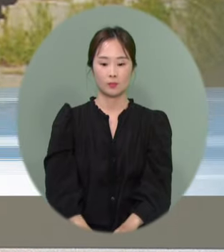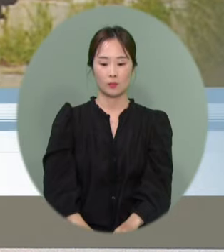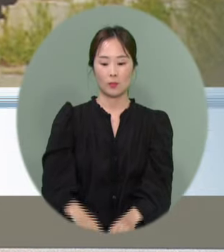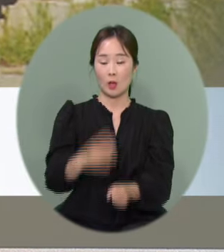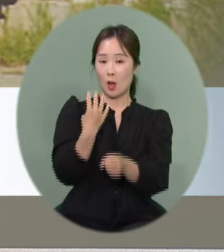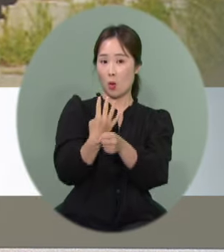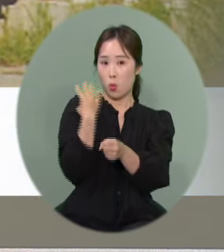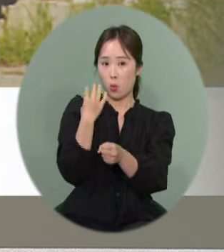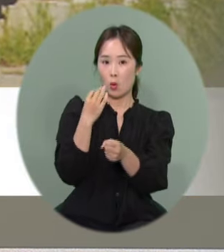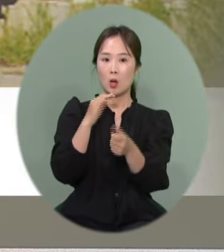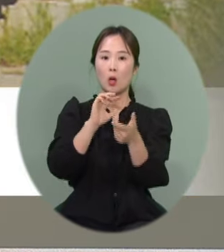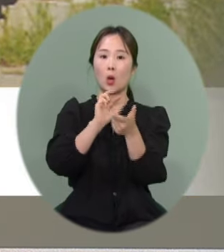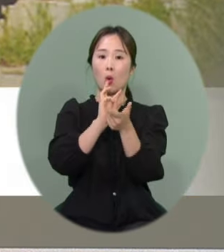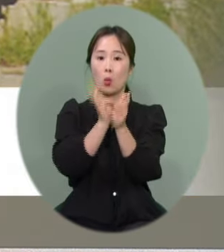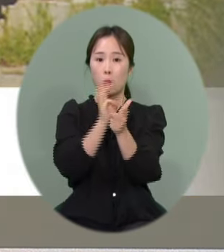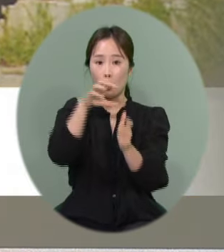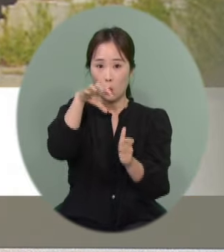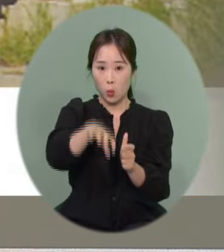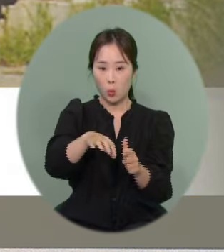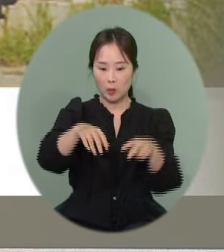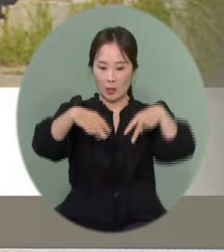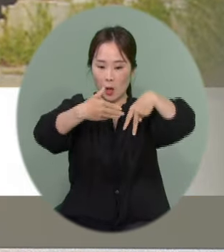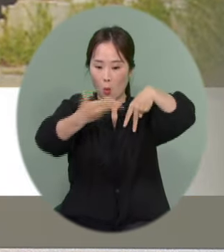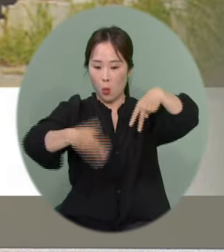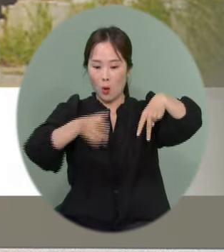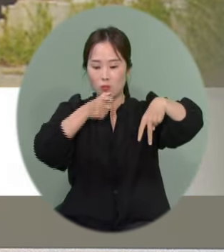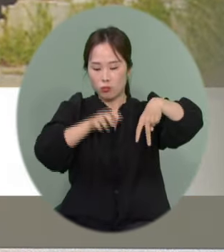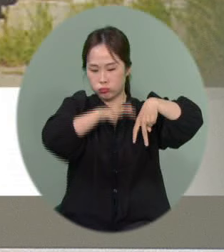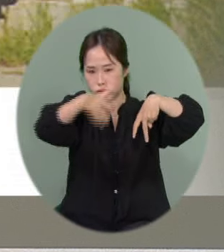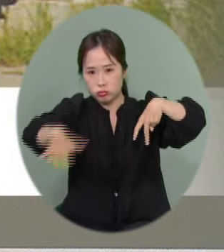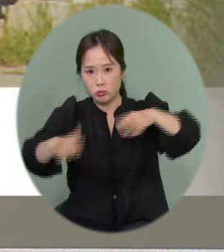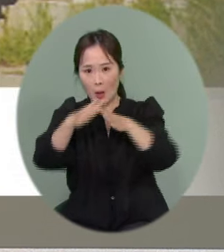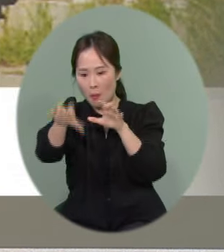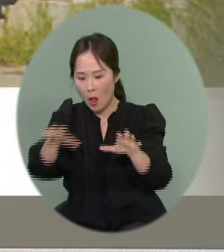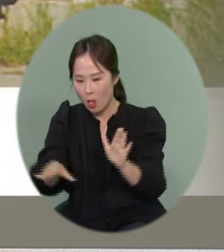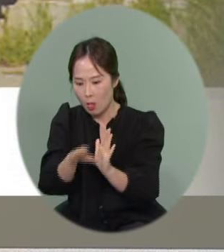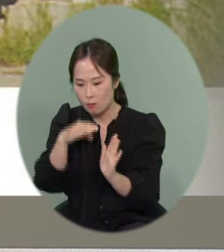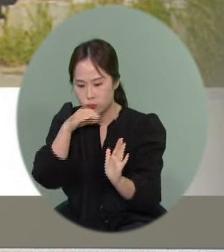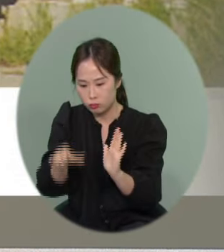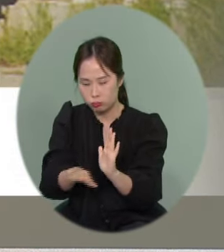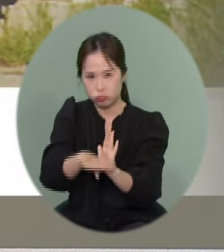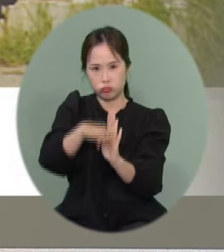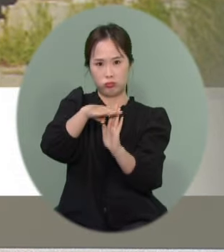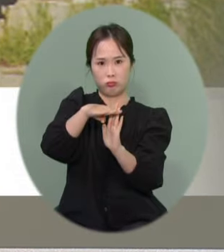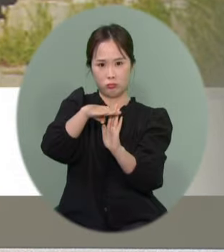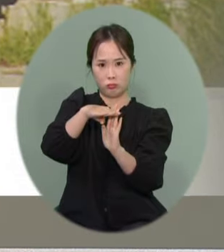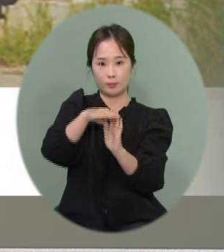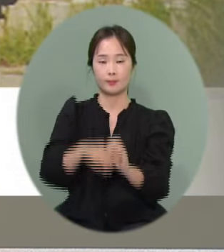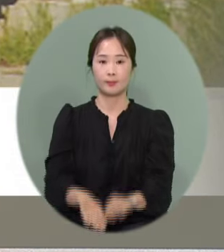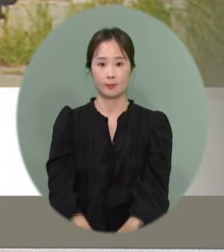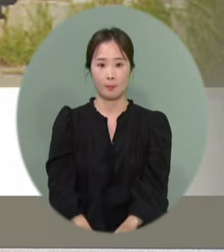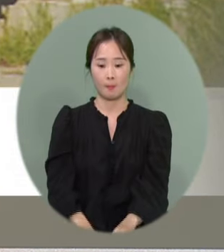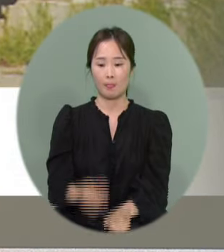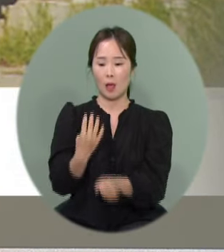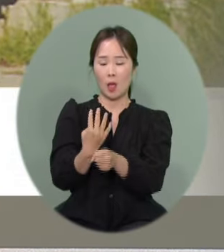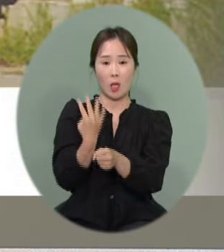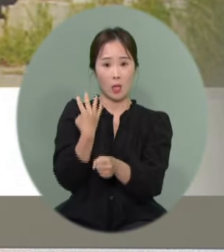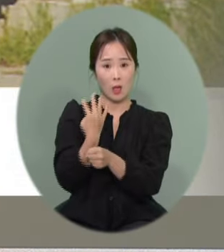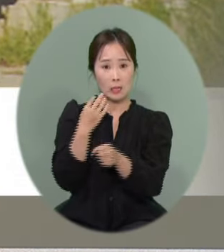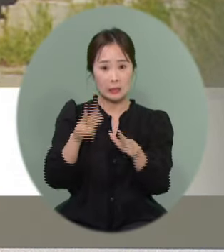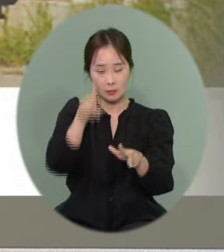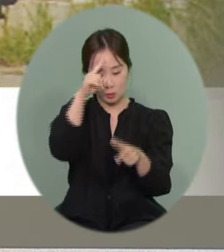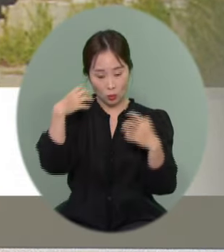4년 전 구례에서는 섬진강 범람으로 구례읍이 온통 물에 잠기는 물난리가 났습니다. 4년이 지난